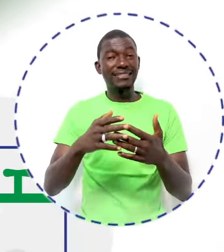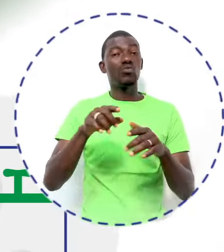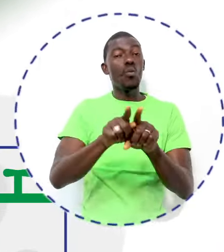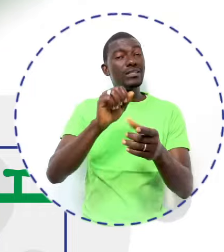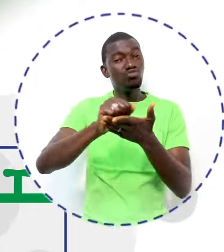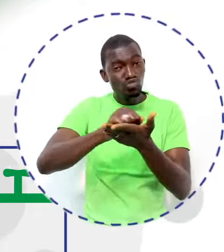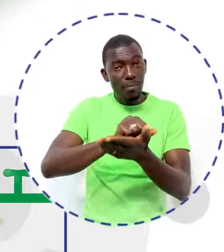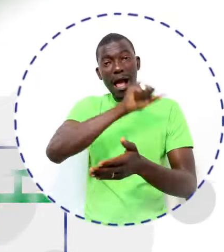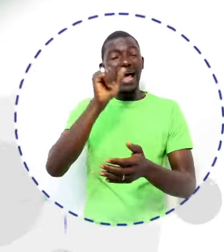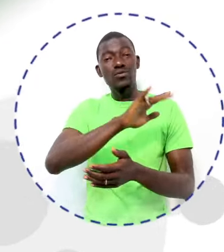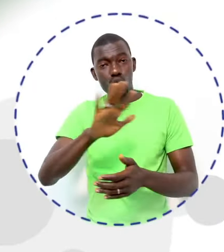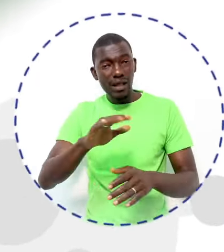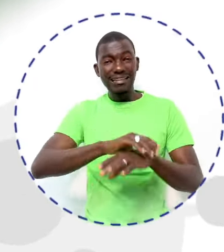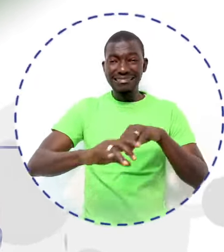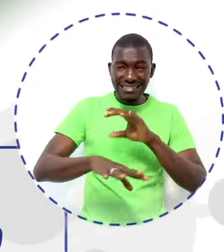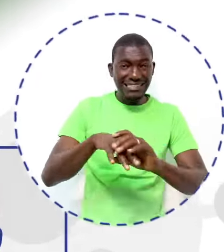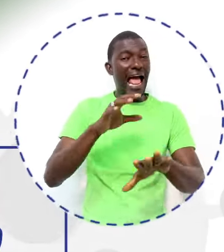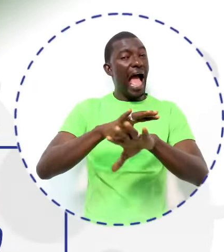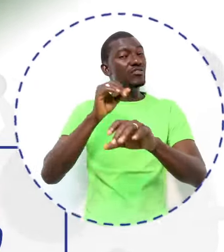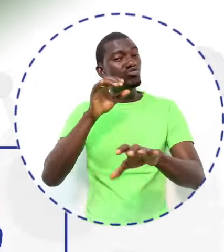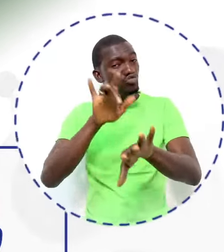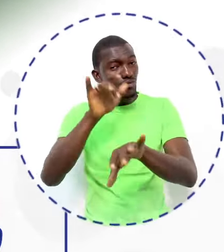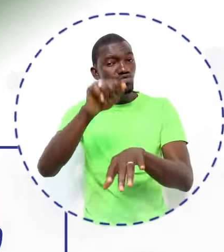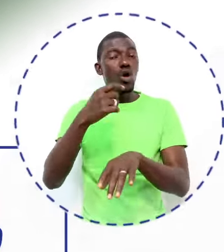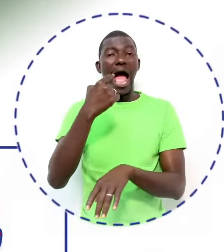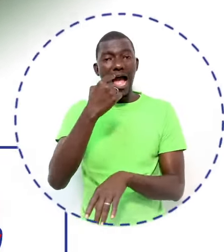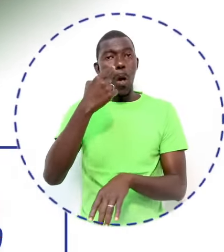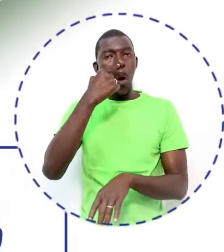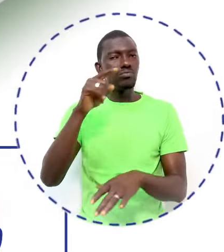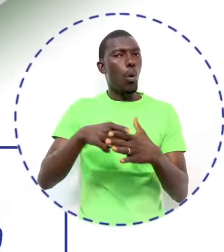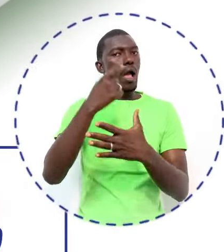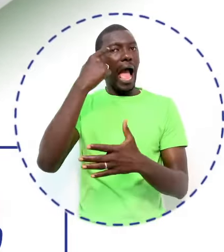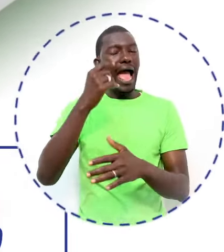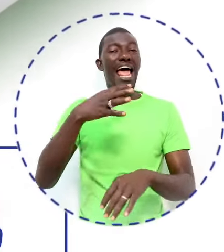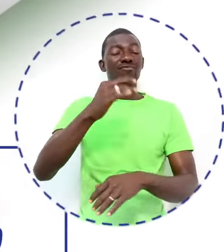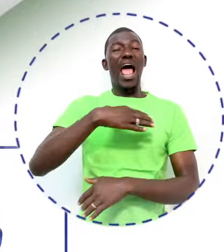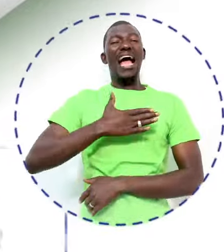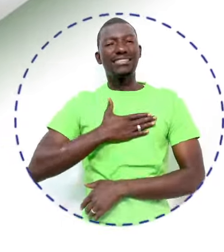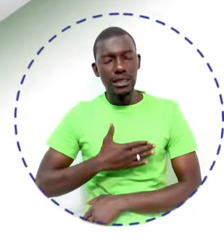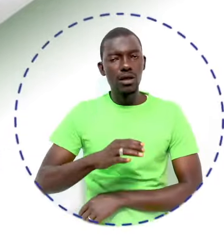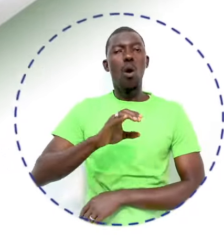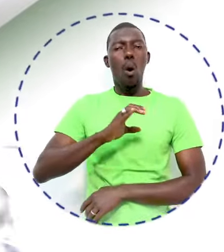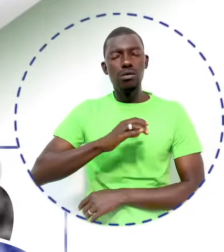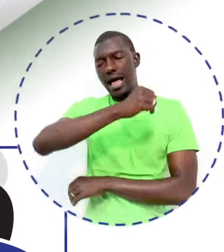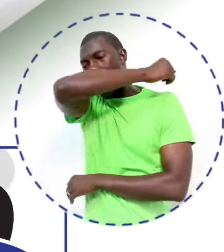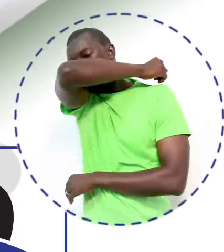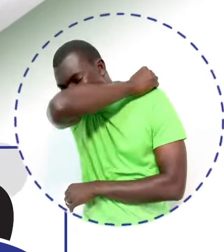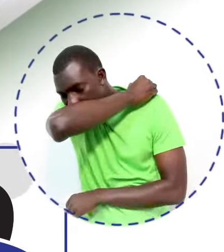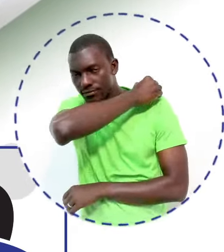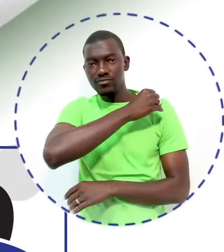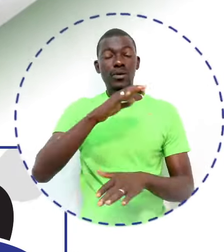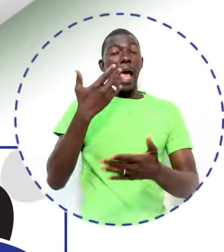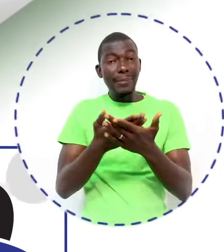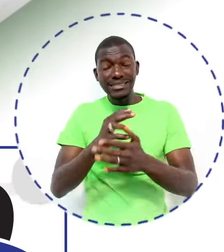tisabune adoji. Ate katini anyaro anrunne ado allake. Gelli anna la terunu